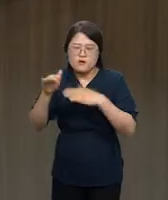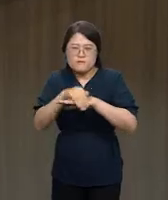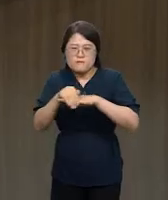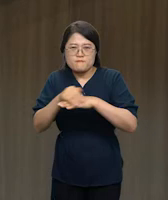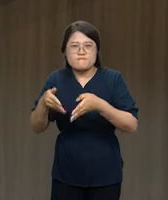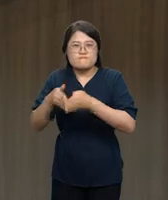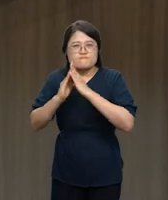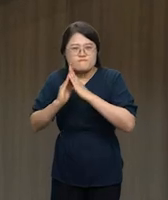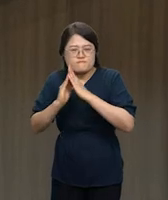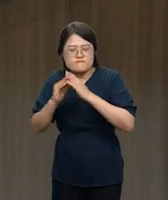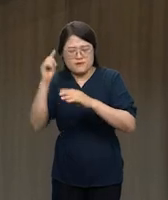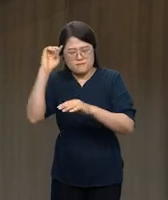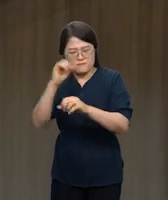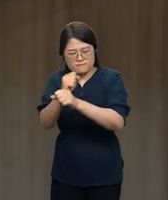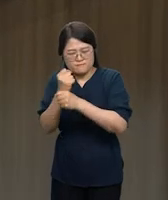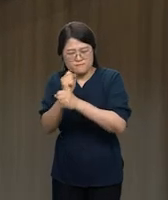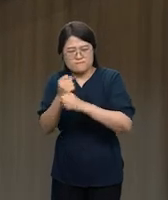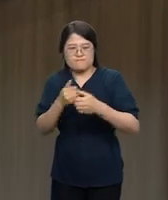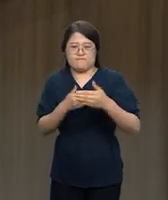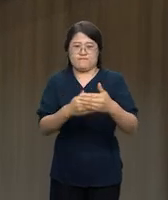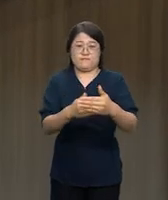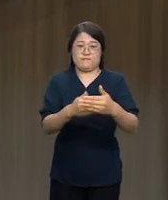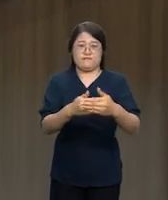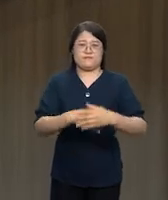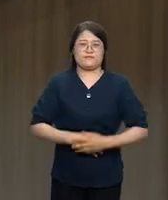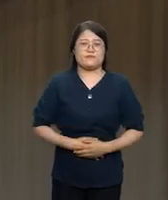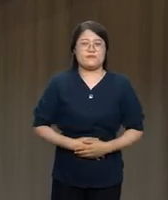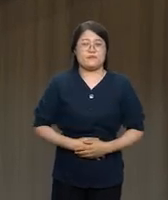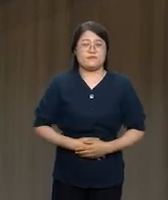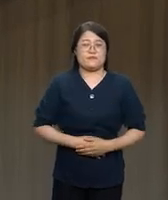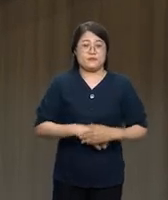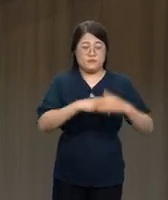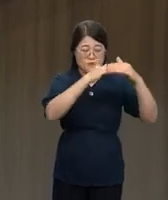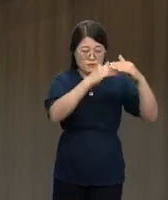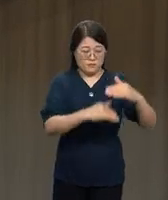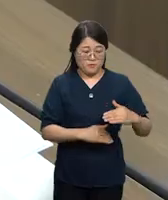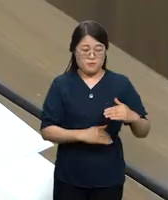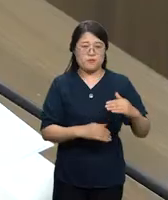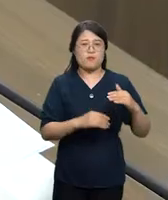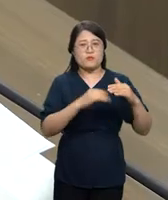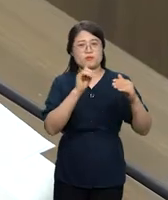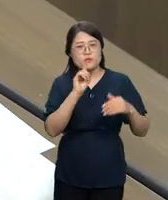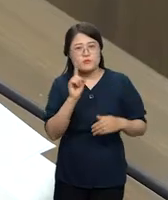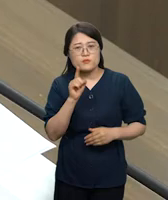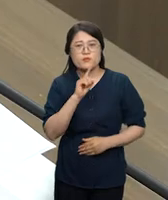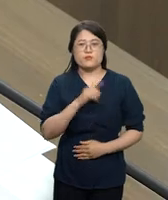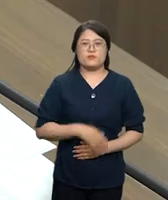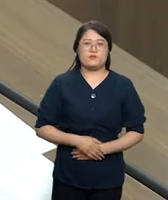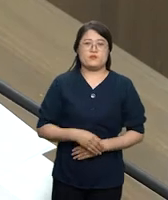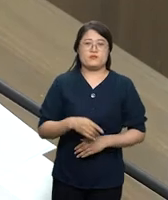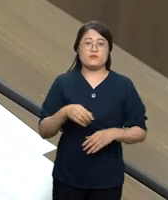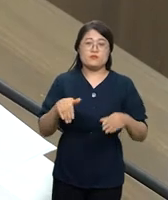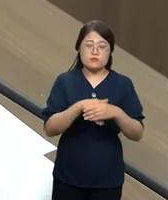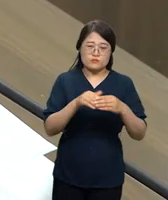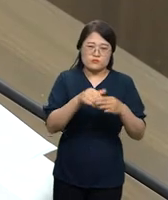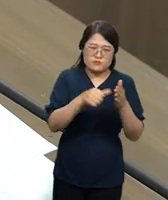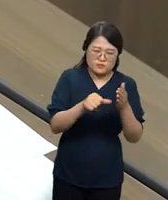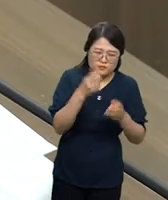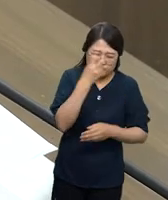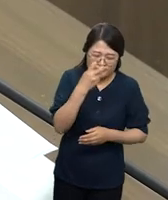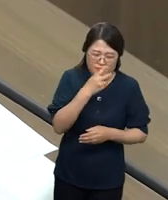중장기 문화정책 수립을 위한 연구용역을 진행해왔습니다. 이날 보고회의 주요 내용으로는